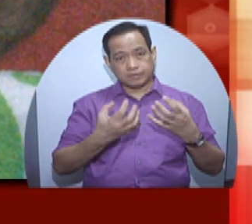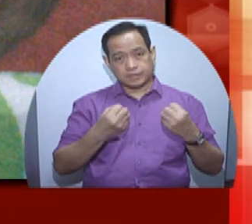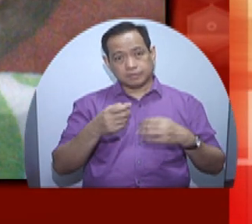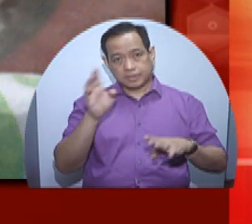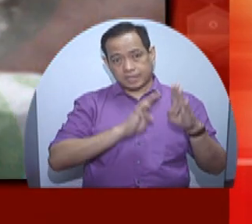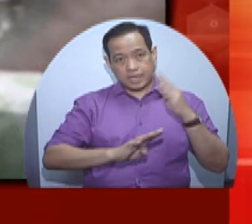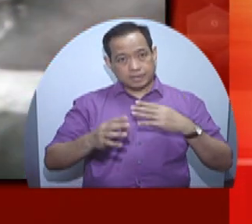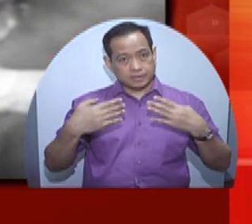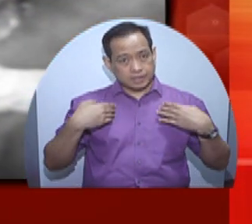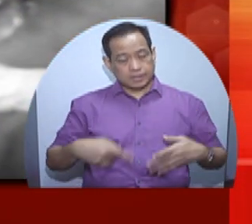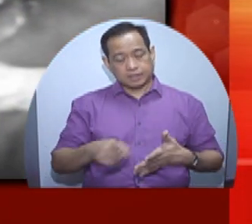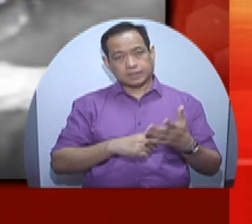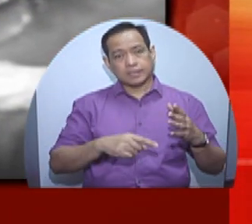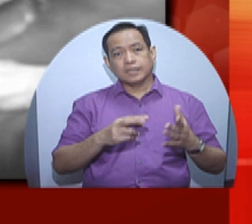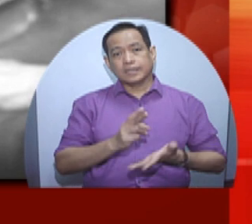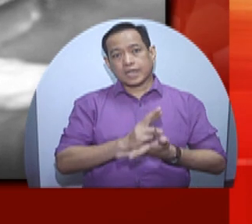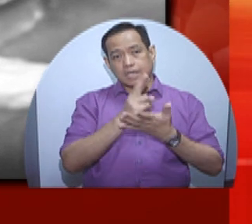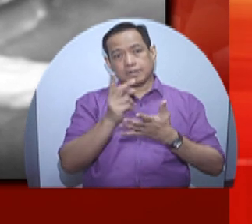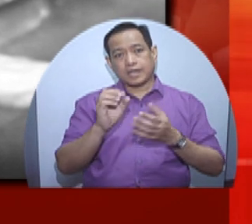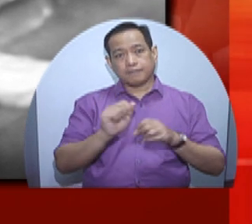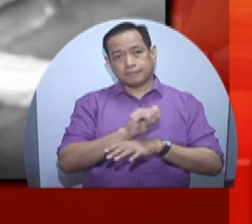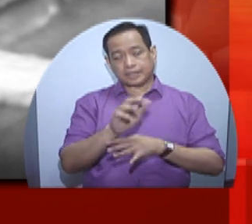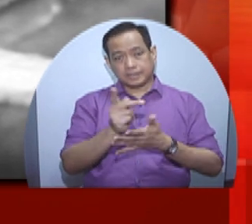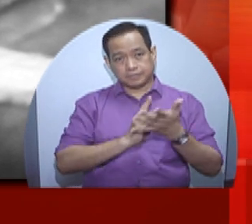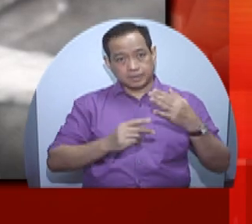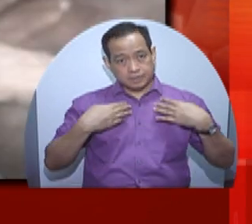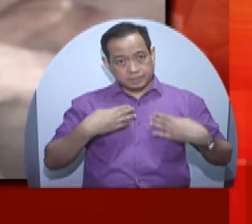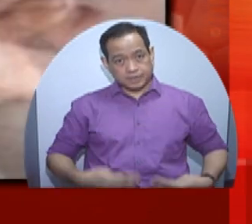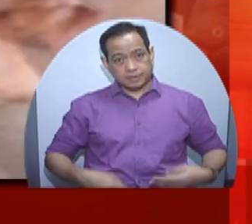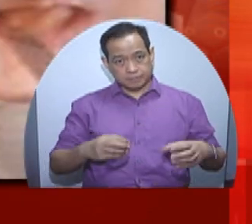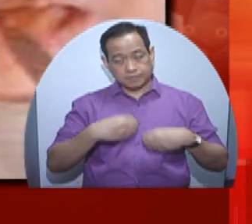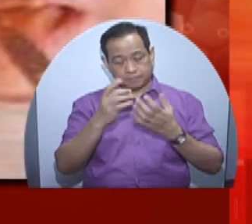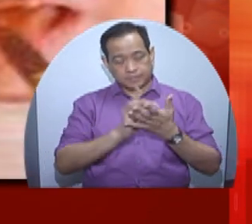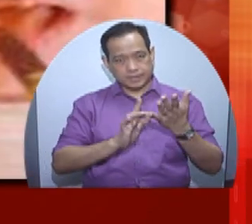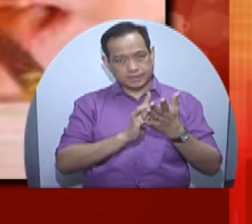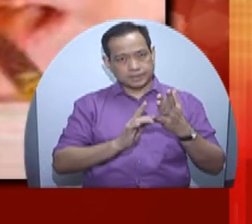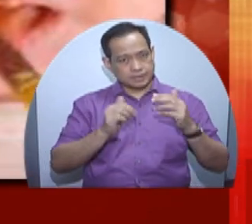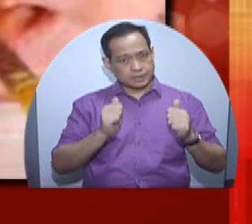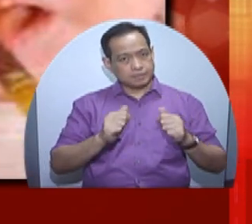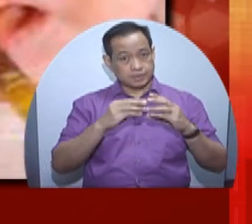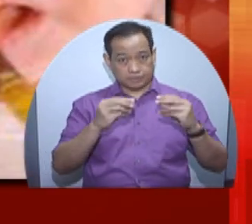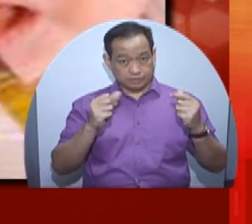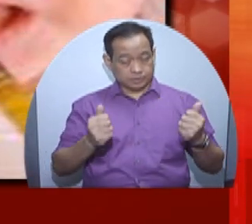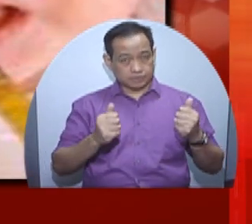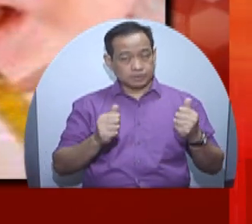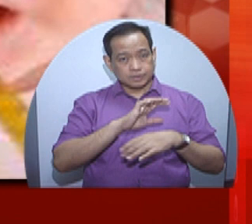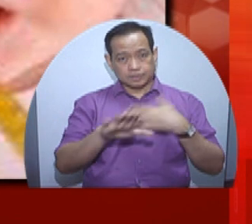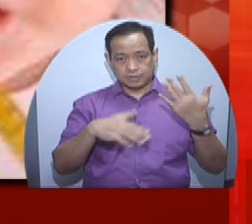anomalies. Ngunit maaaring ma-rehabilitate ang apektadong bahagi ng katawan o mabigyan ng gamot na maaaring